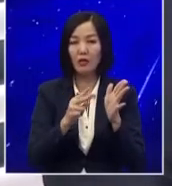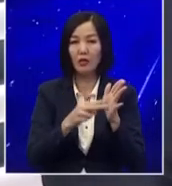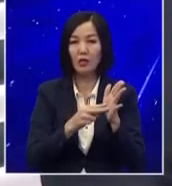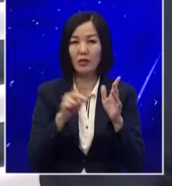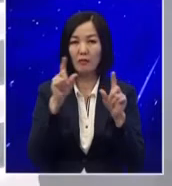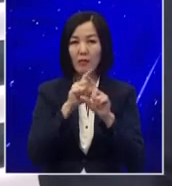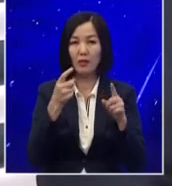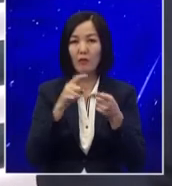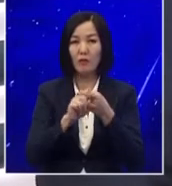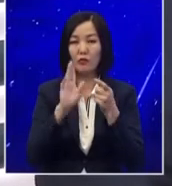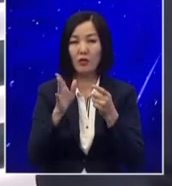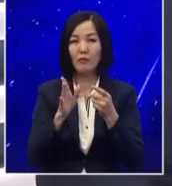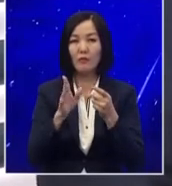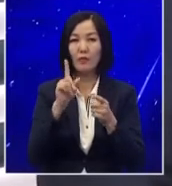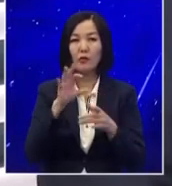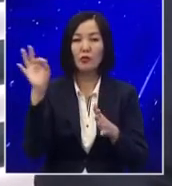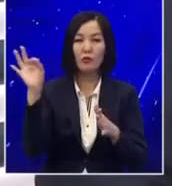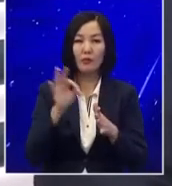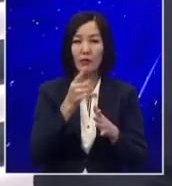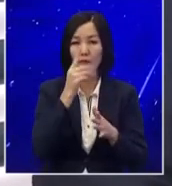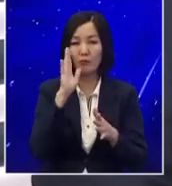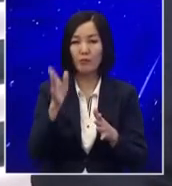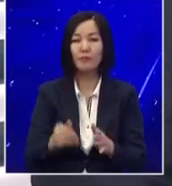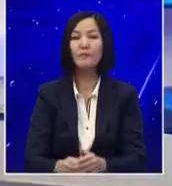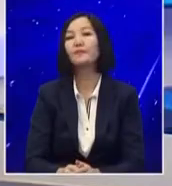мекемені қостырамыз. Сонда 100%-ға уже жақындаймыз.